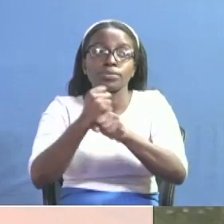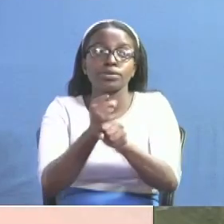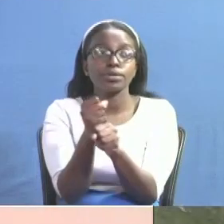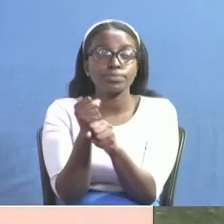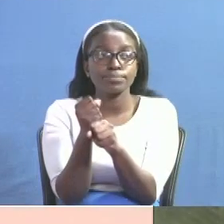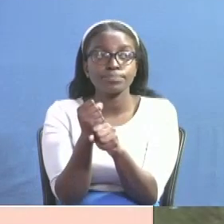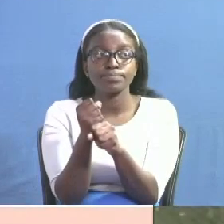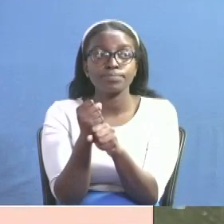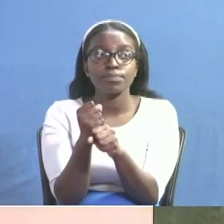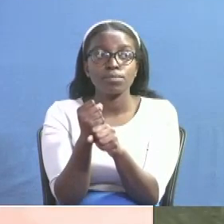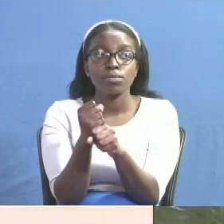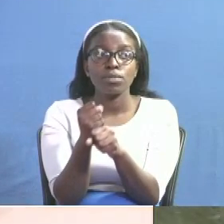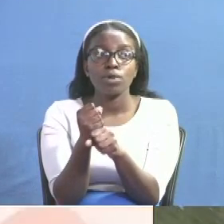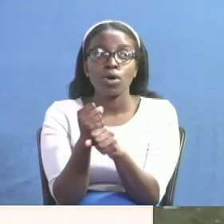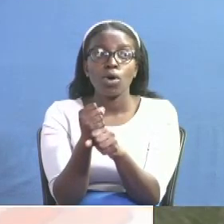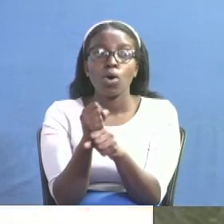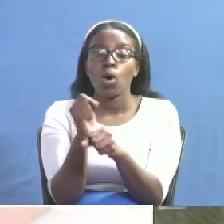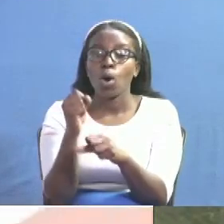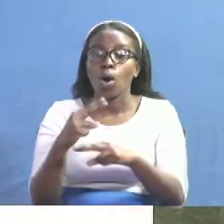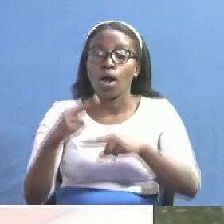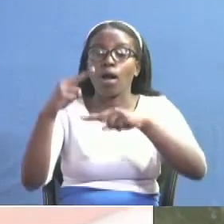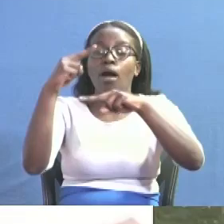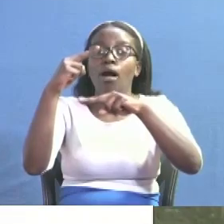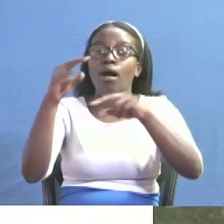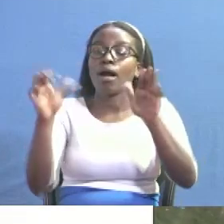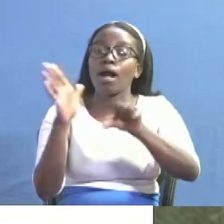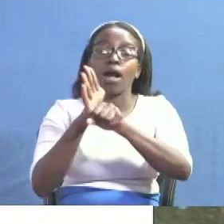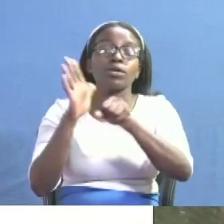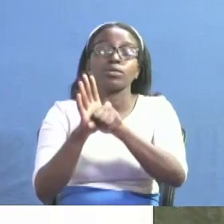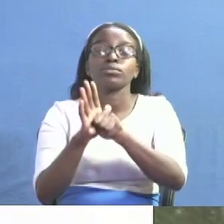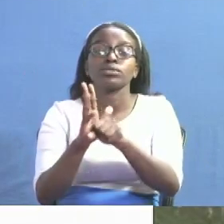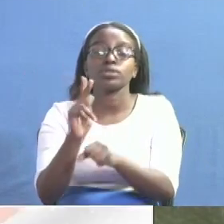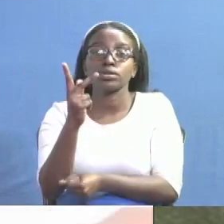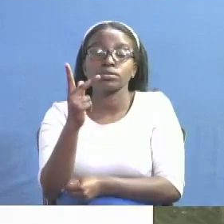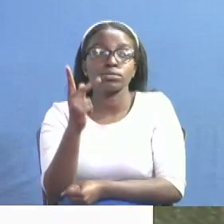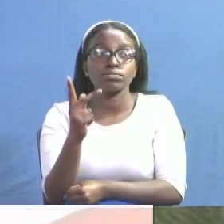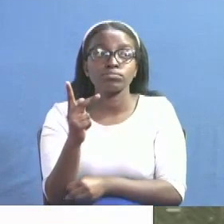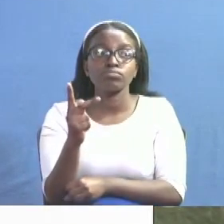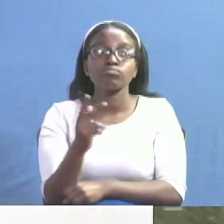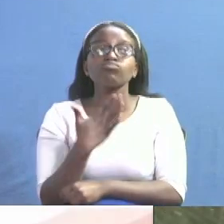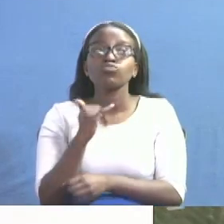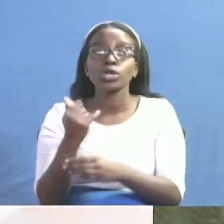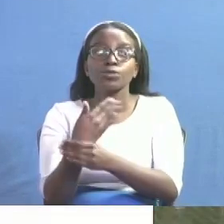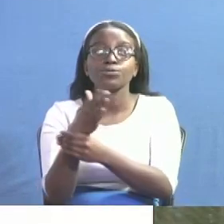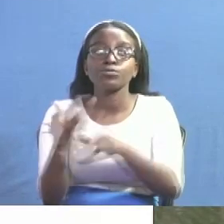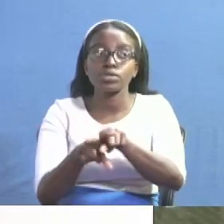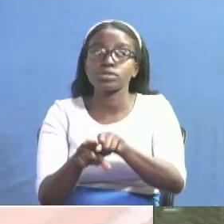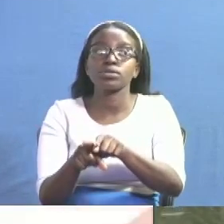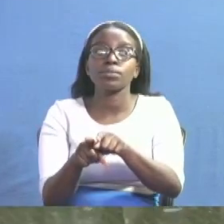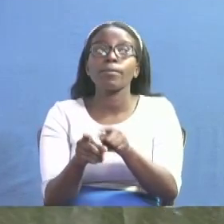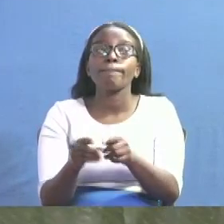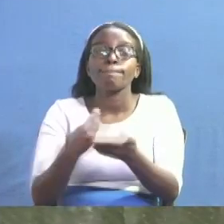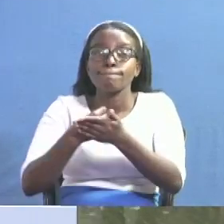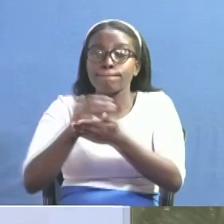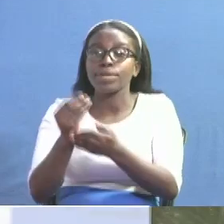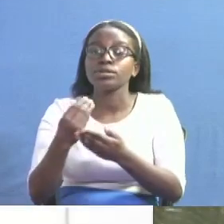is very high in Kenya, very high right now. We have so many people who are involved in buying fish.